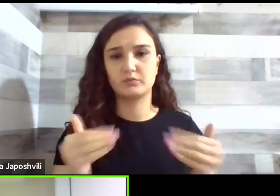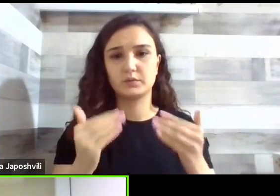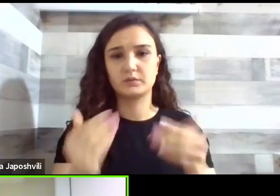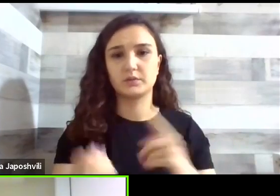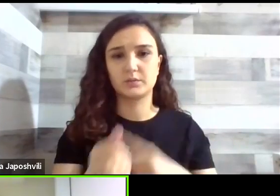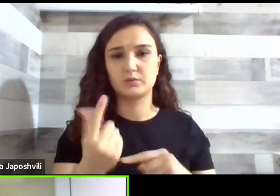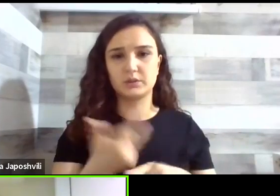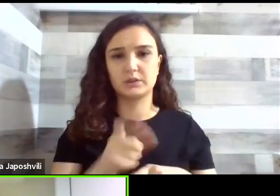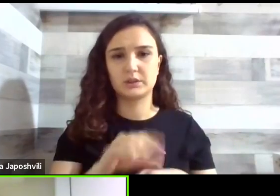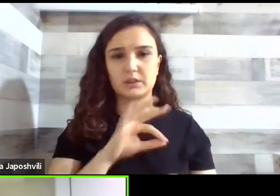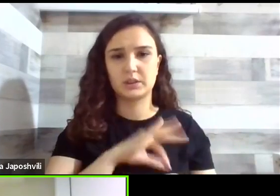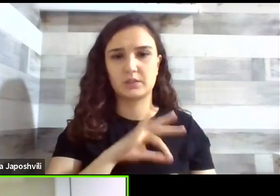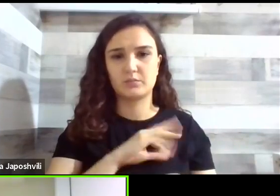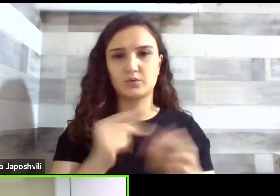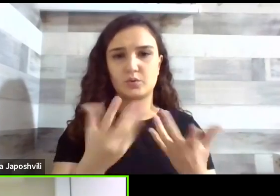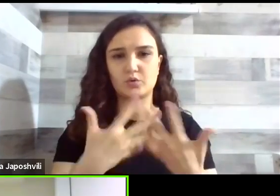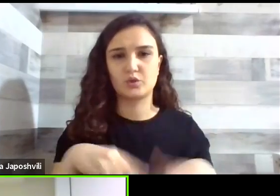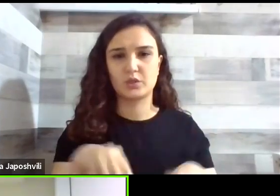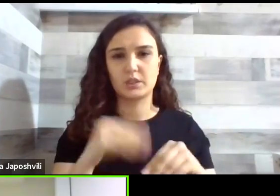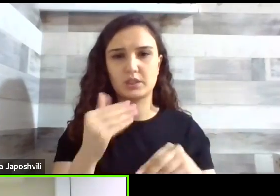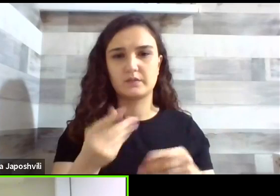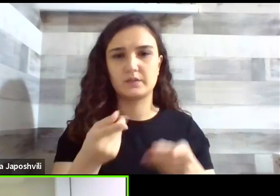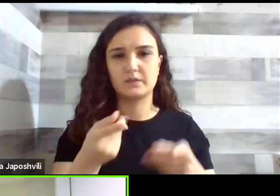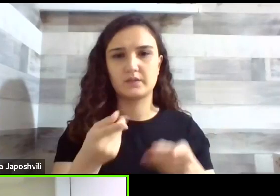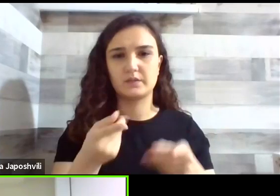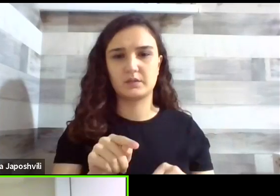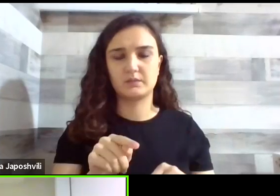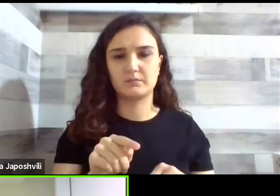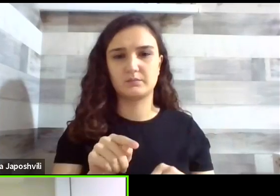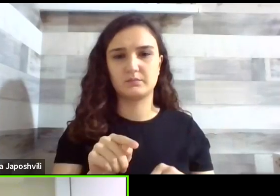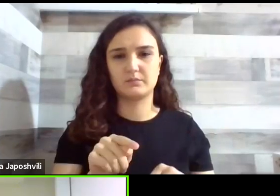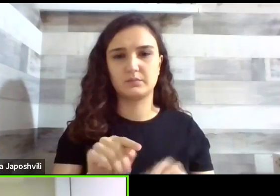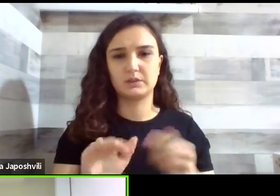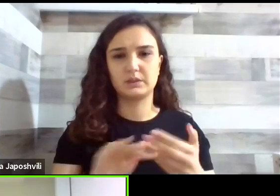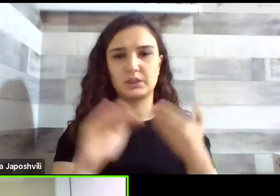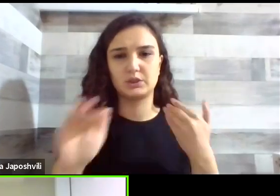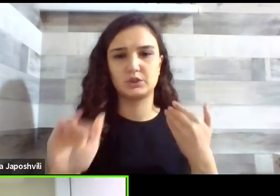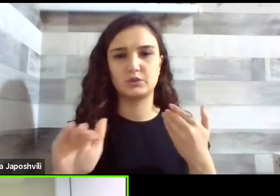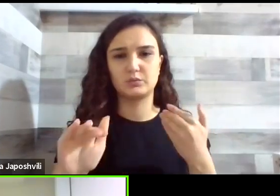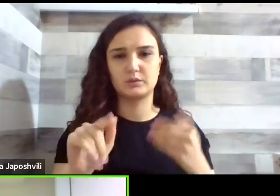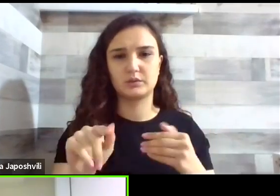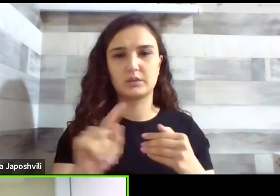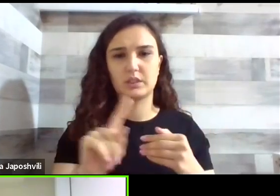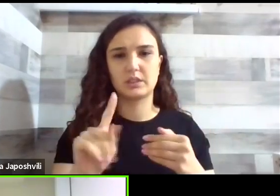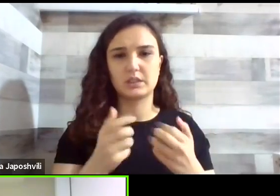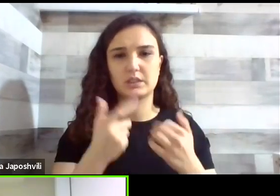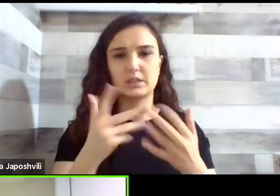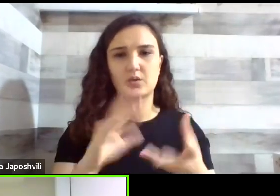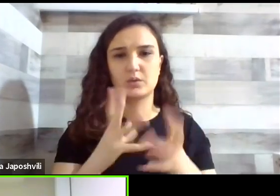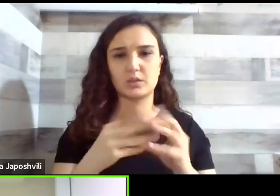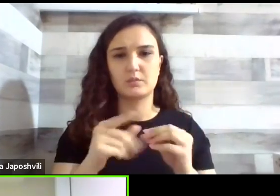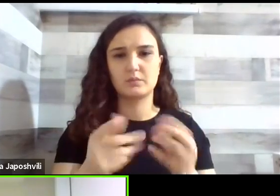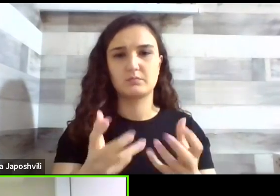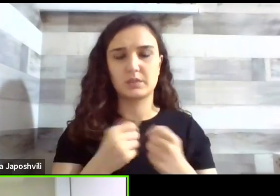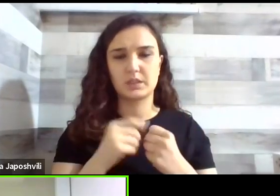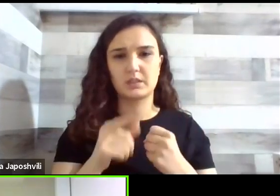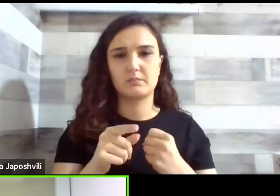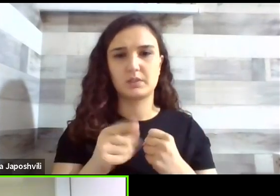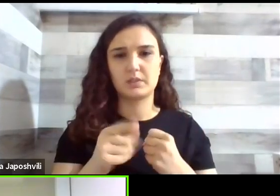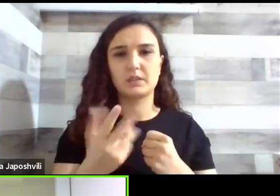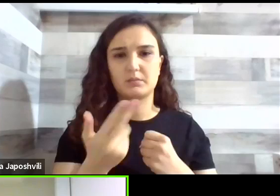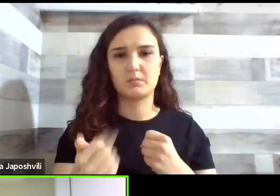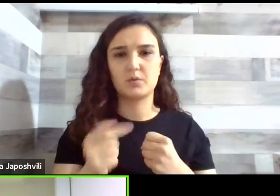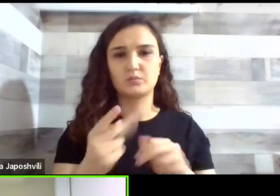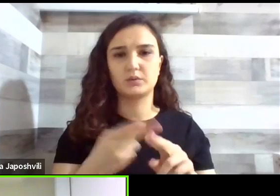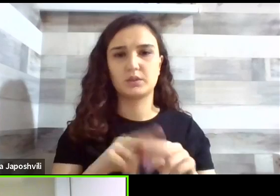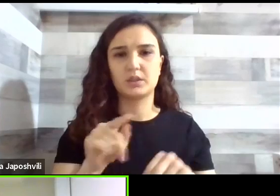ძალიან სასარგებლო და ოჯახისთვის ნამდვილად დისტანციურად გარკვეული რაოდენობის სესიების მიღება. რა თქმა უნდა,